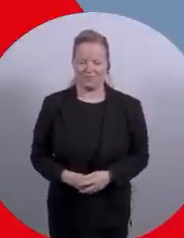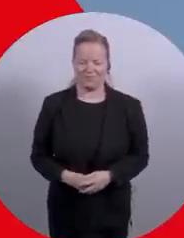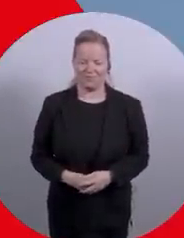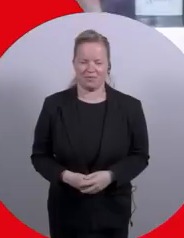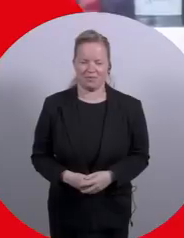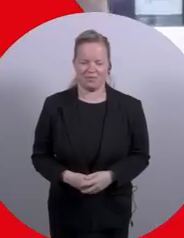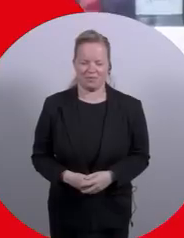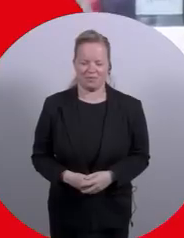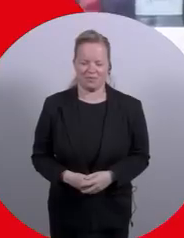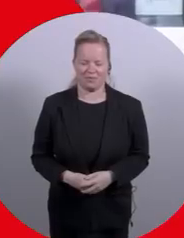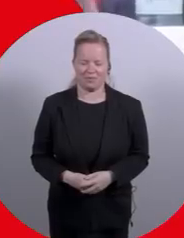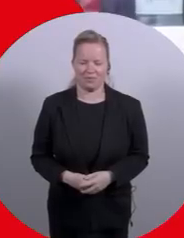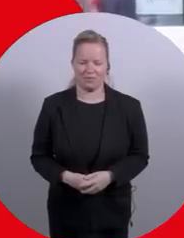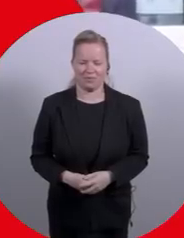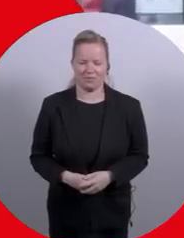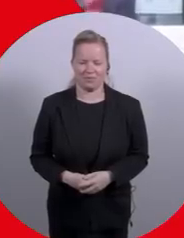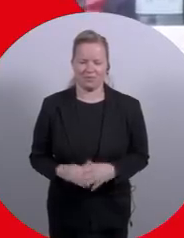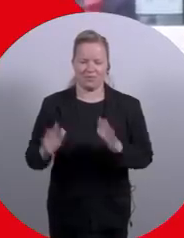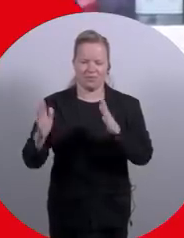und